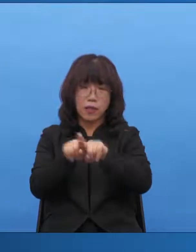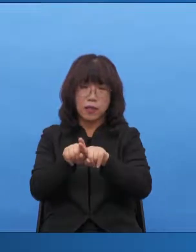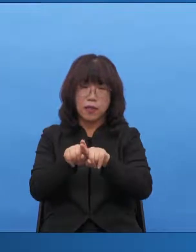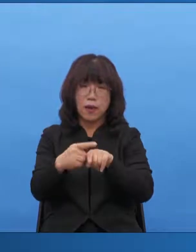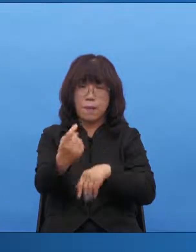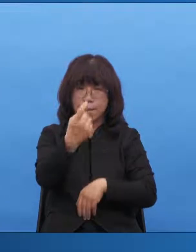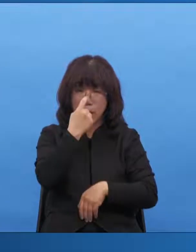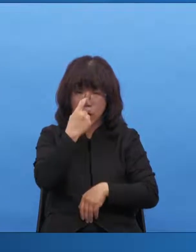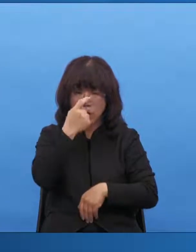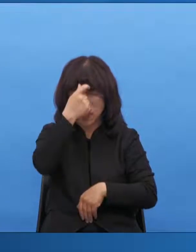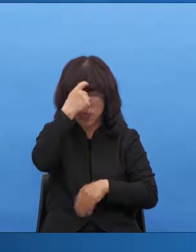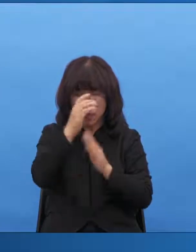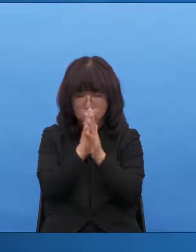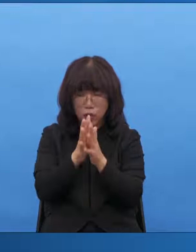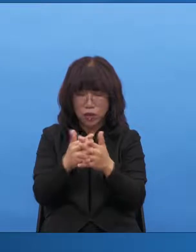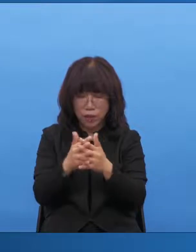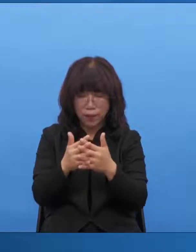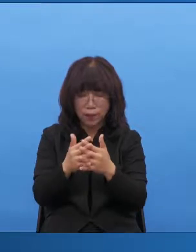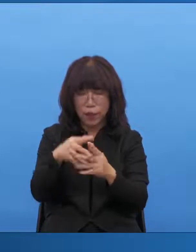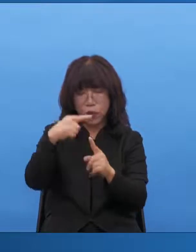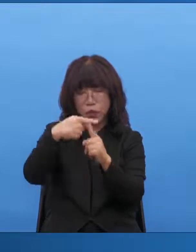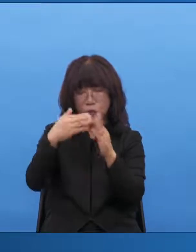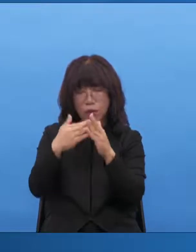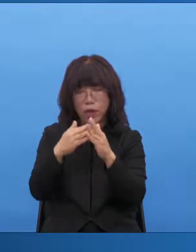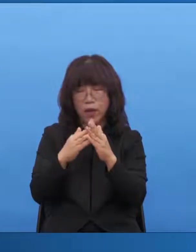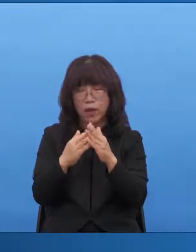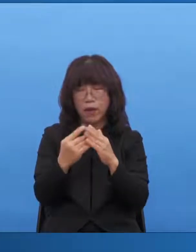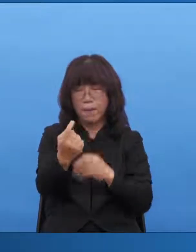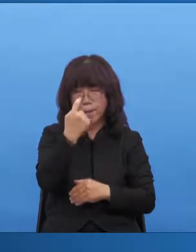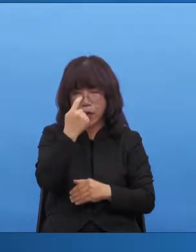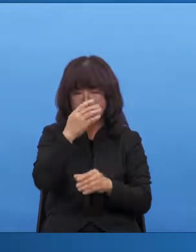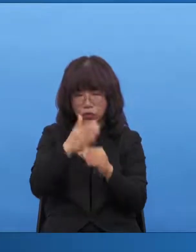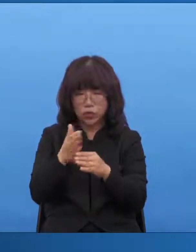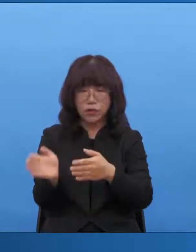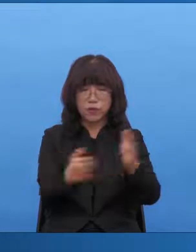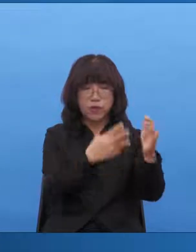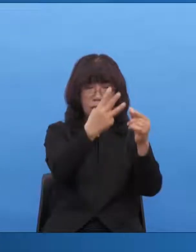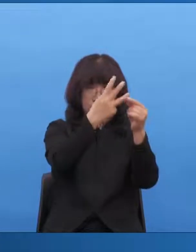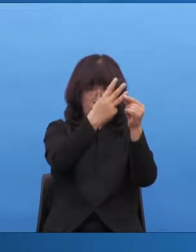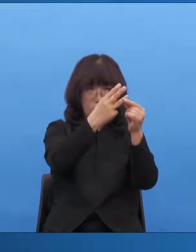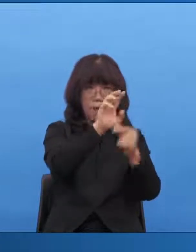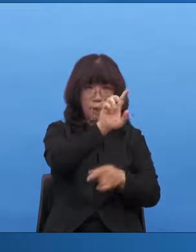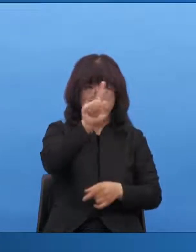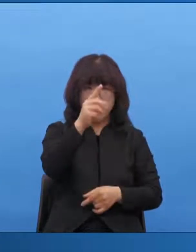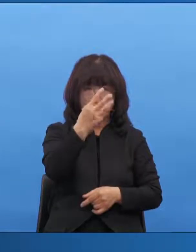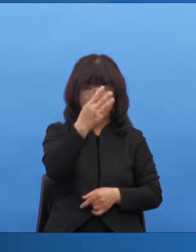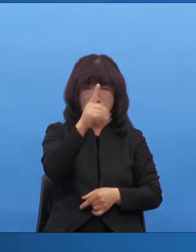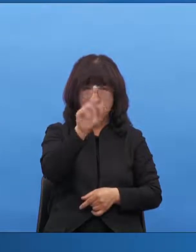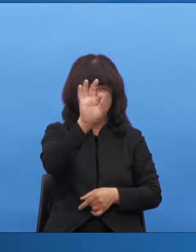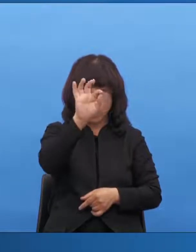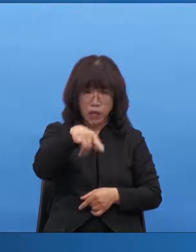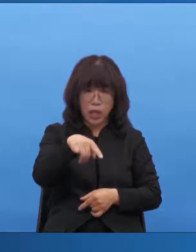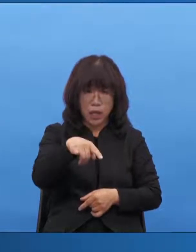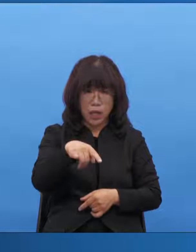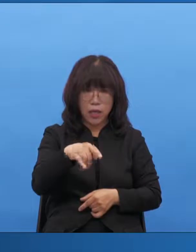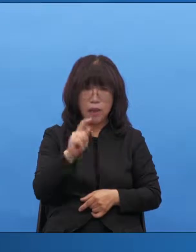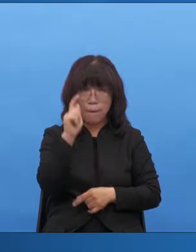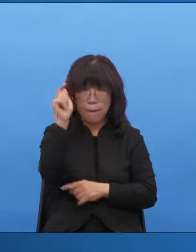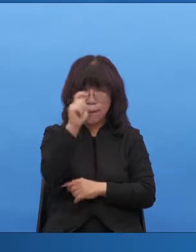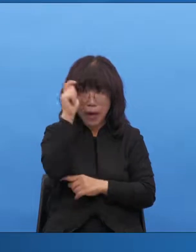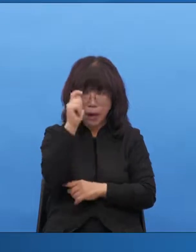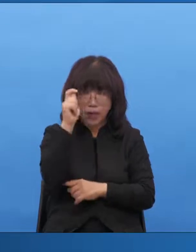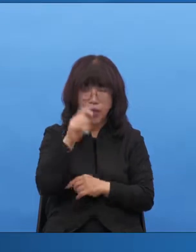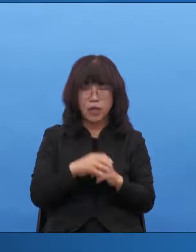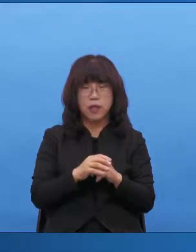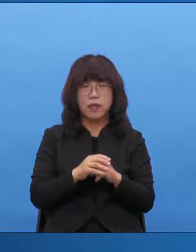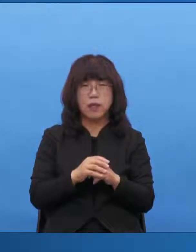통해 교회와의 응답을 받는 중이라고 합니다. 세 번째 나라는 말라위입니다. 말라위는 아프리카 대륙 동쪽에 위치한 국가로